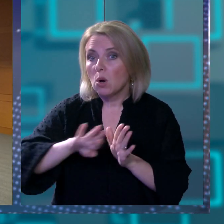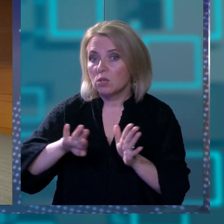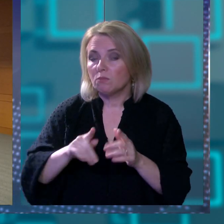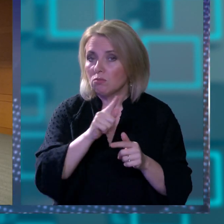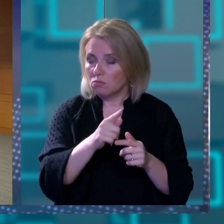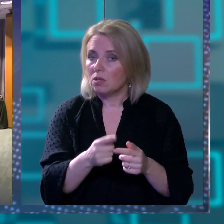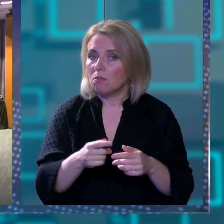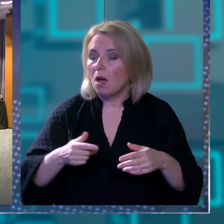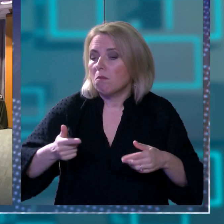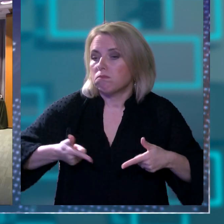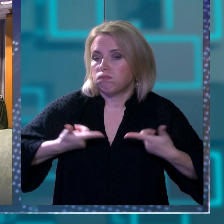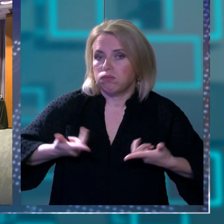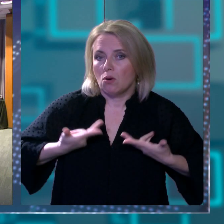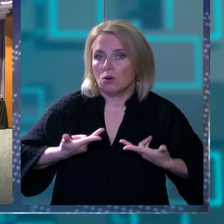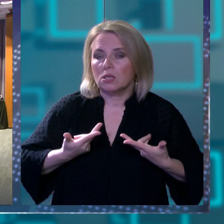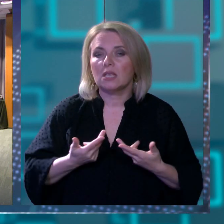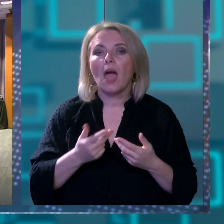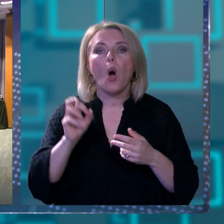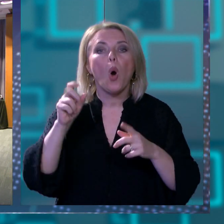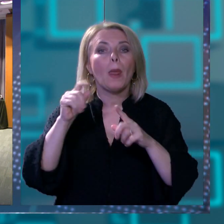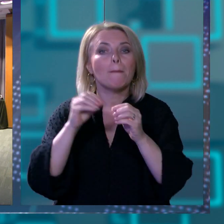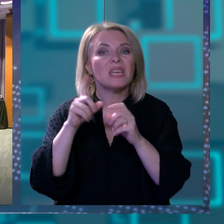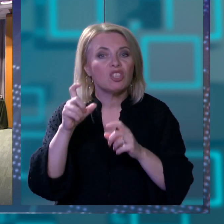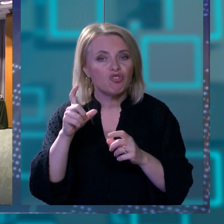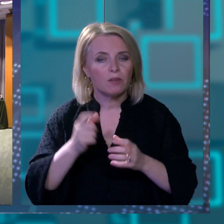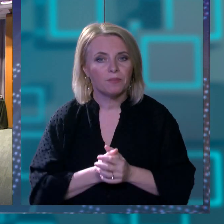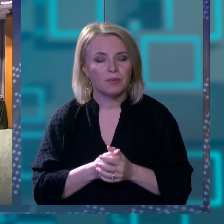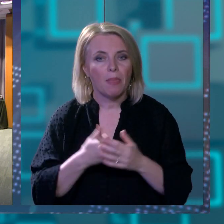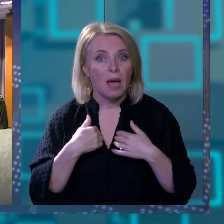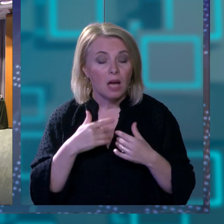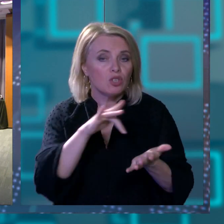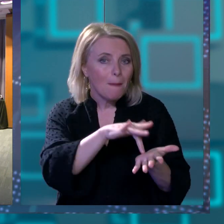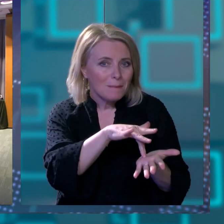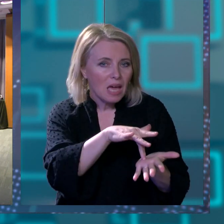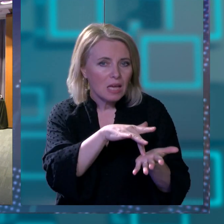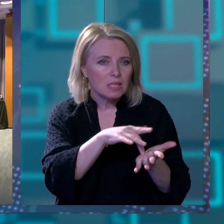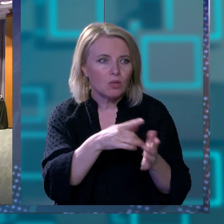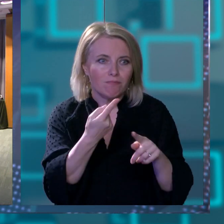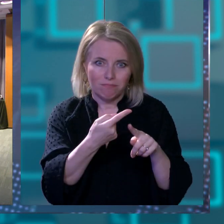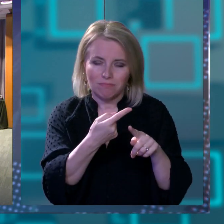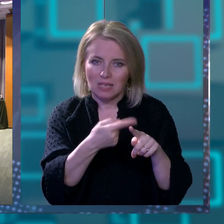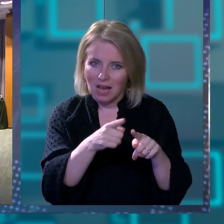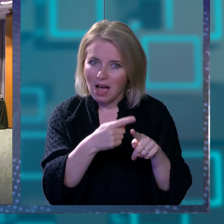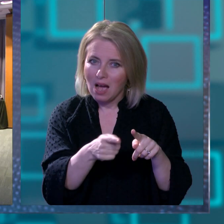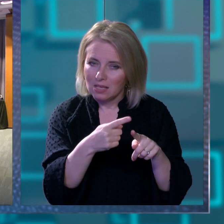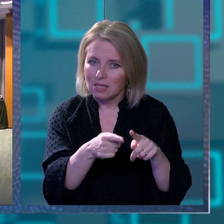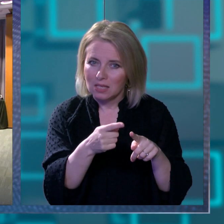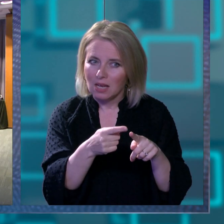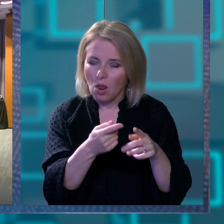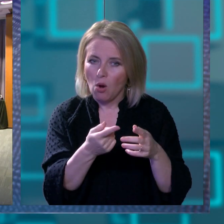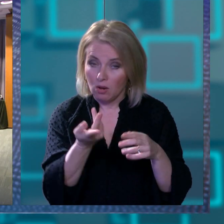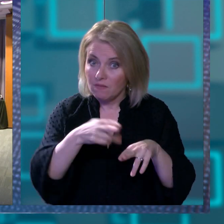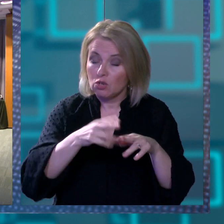ponose u Orebiću. Sam naš položaj je taj koji je razlog više, plus